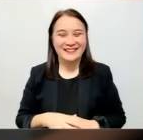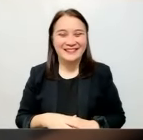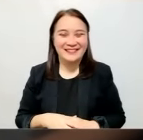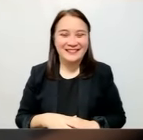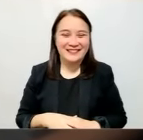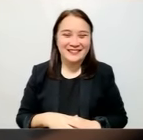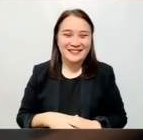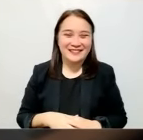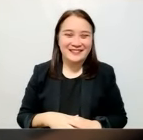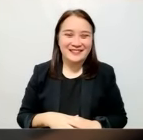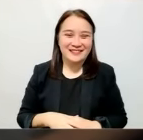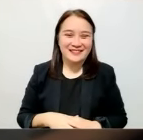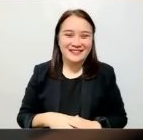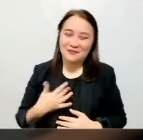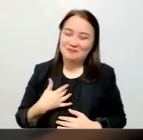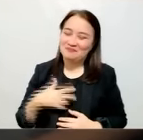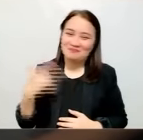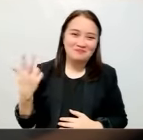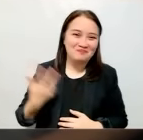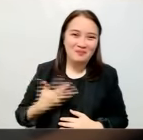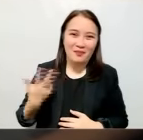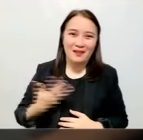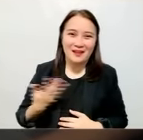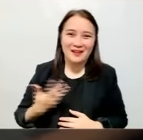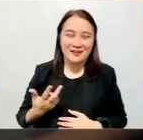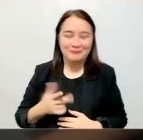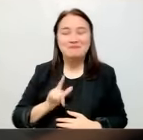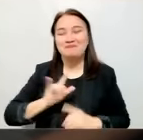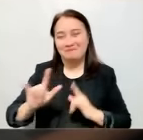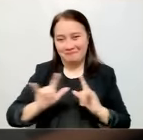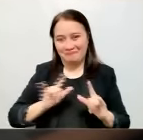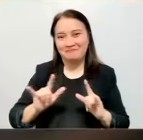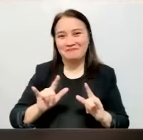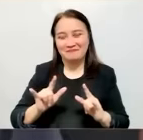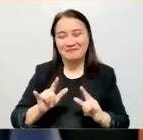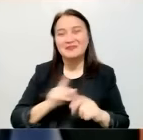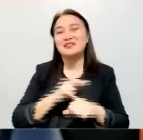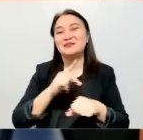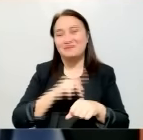I thought that was so amazing. And I just love the Philippines too. It's my home.